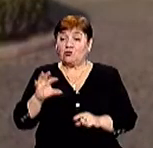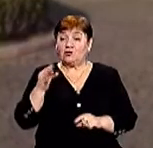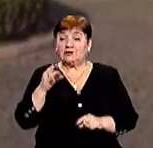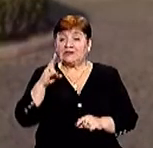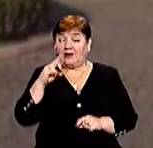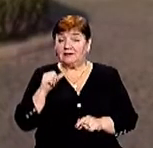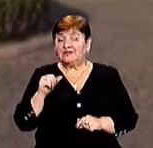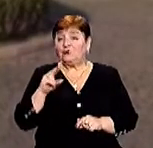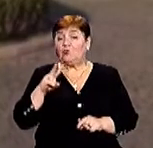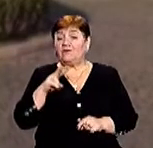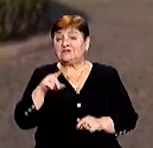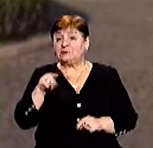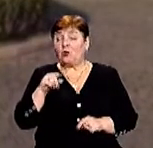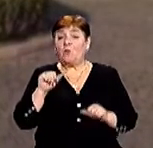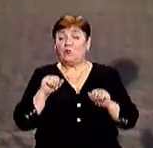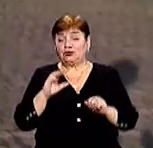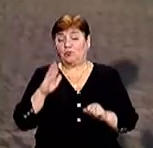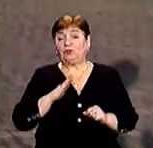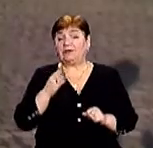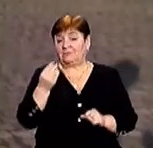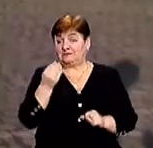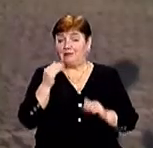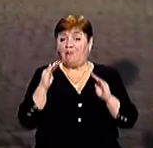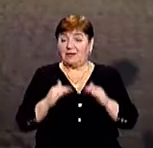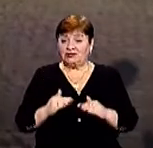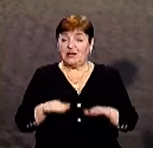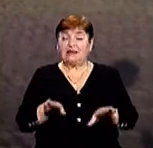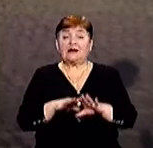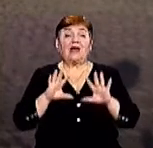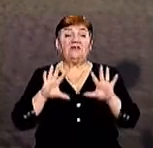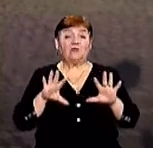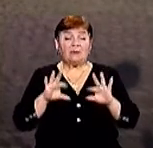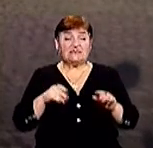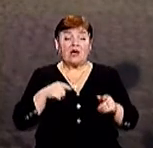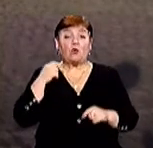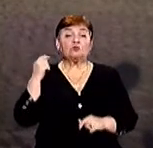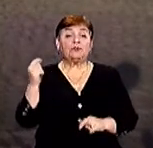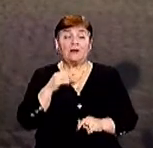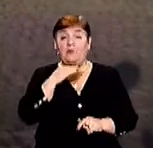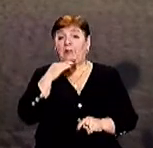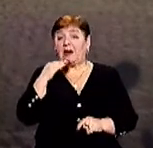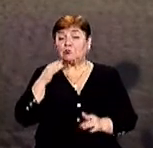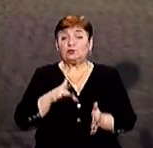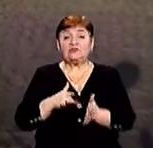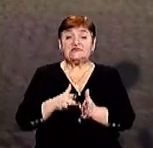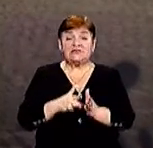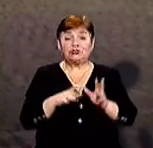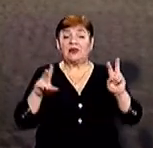Когуч. Цього року ця цифра може бути меншою. Є інформація також від наших суб'єктів господарювання, що багато туристичних